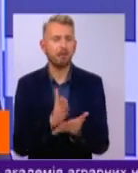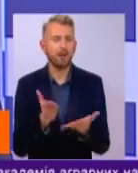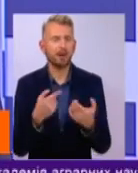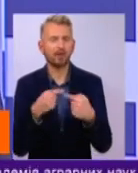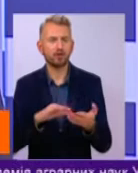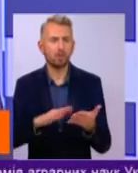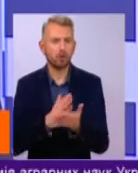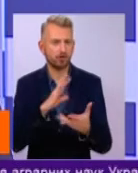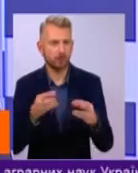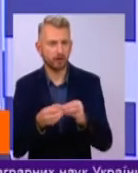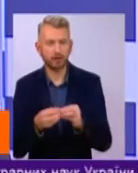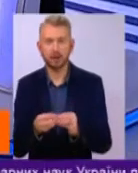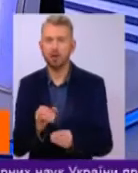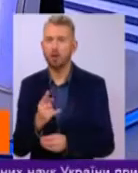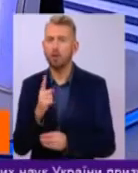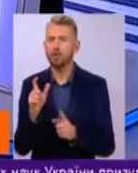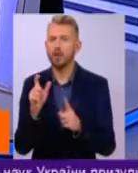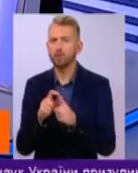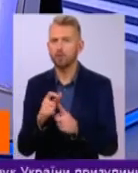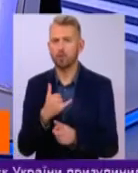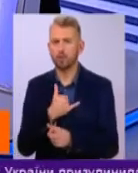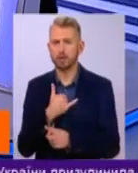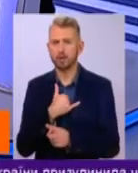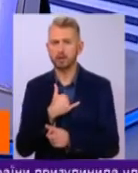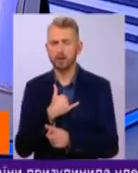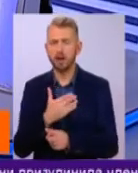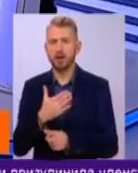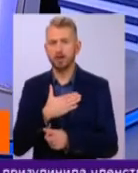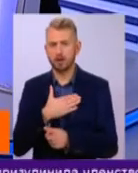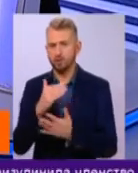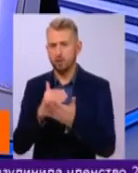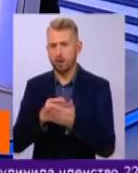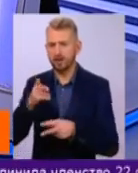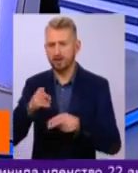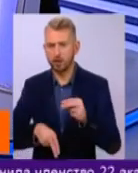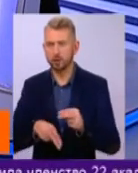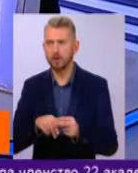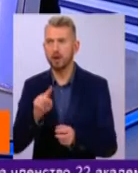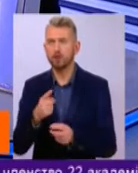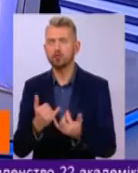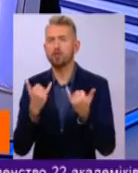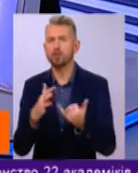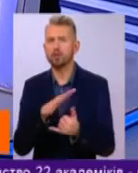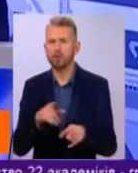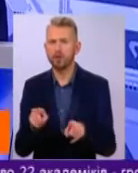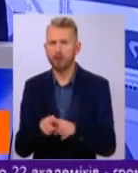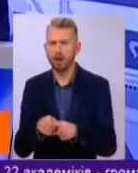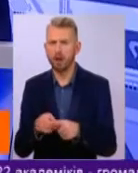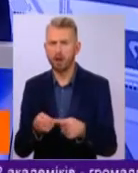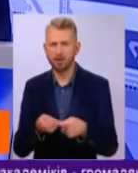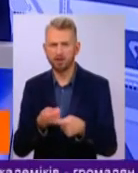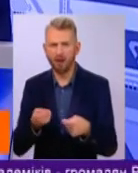інші політичні наслідки. І буквально одне слово. В нас просто вже наш ефір завершується. Чому сьогодні була така тяганина, ви